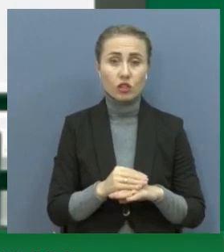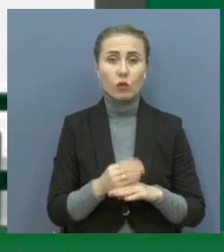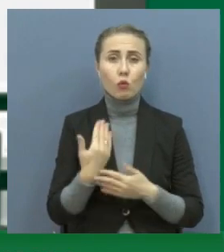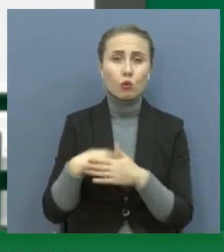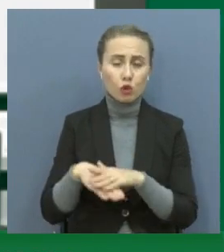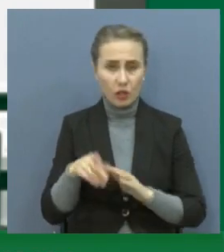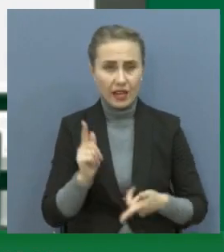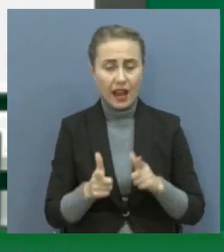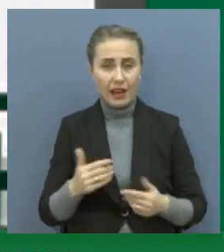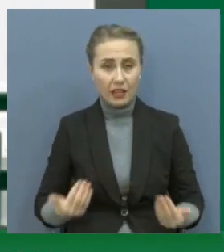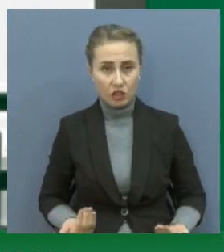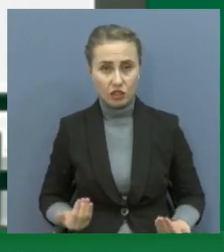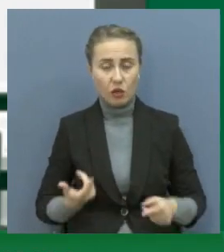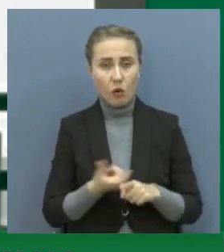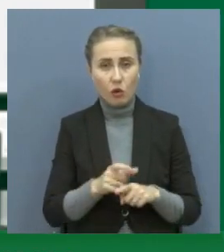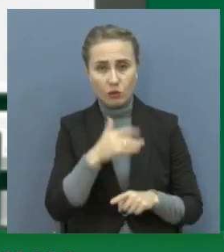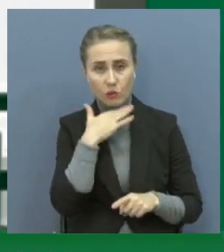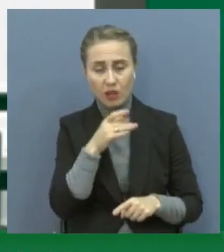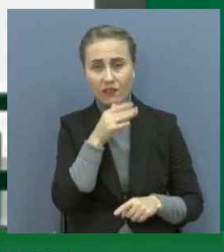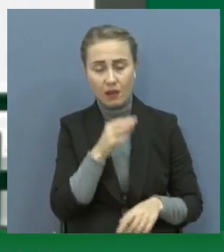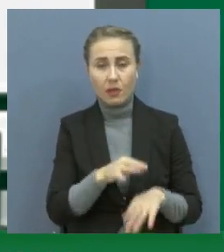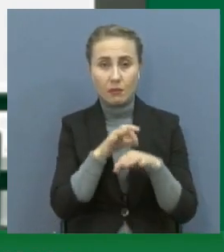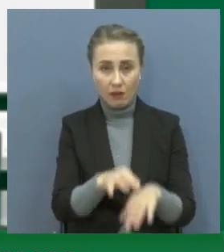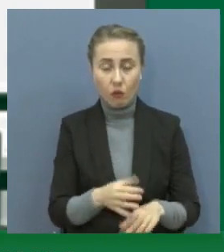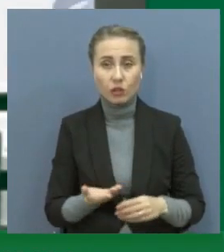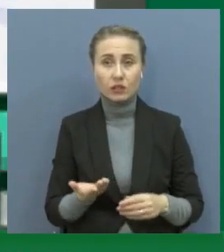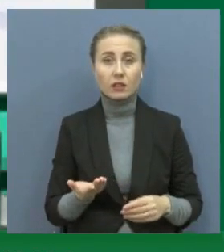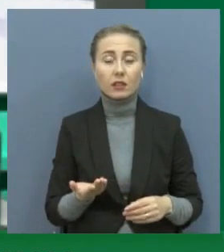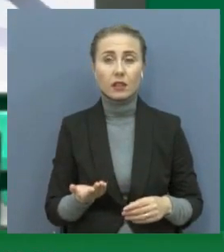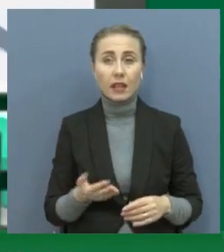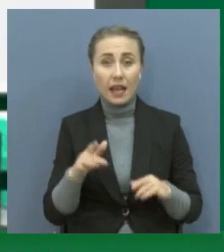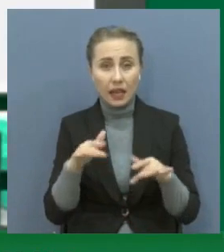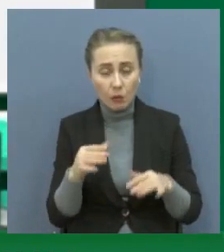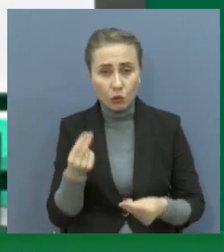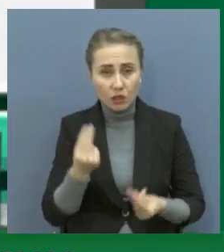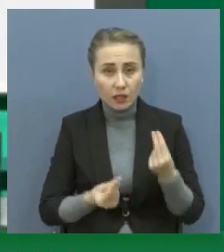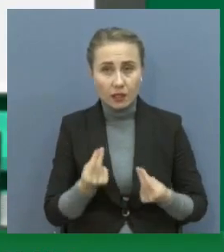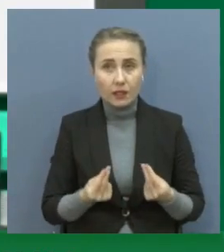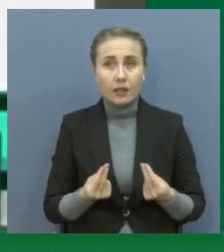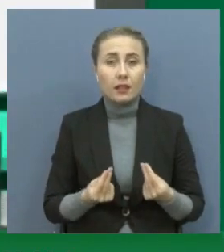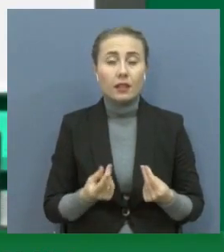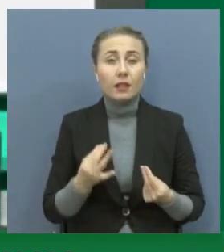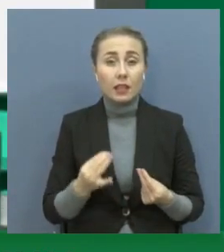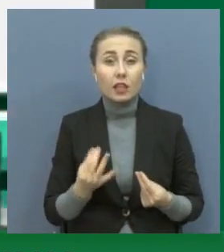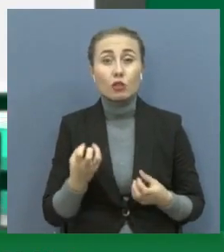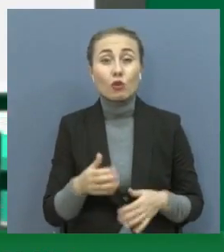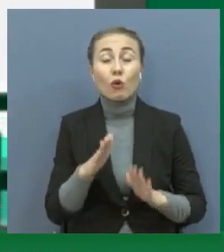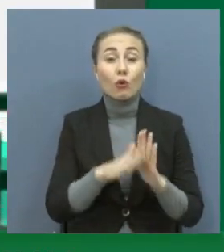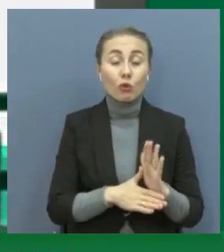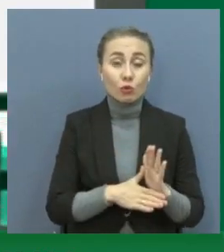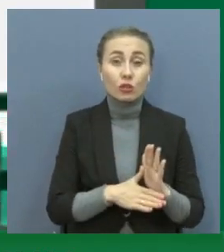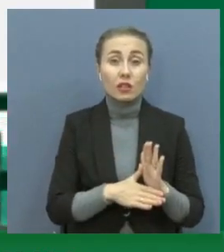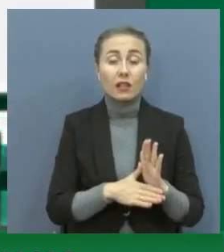реальной жизни, очень много времени проводит там, в компьютерных играх или еще где-то там хуже, там вот эти